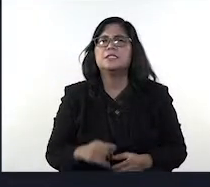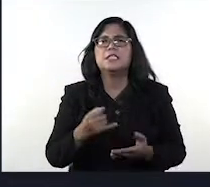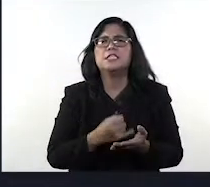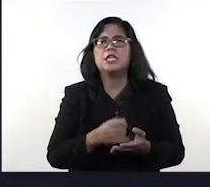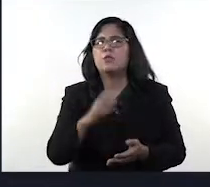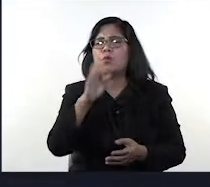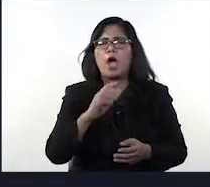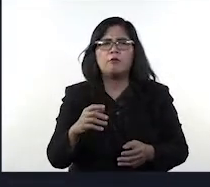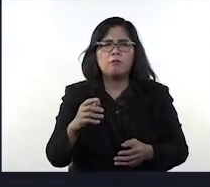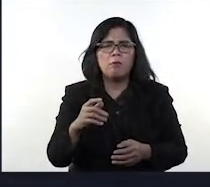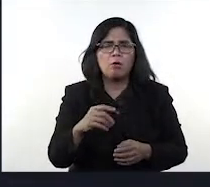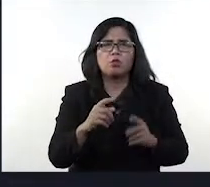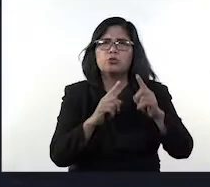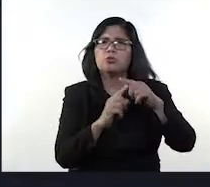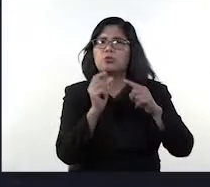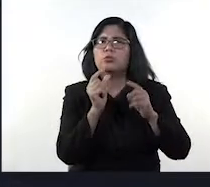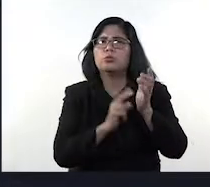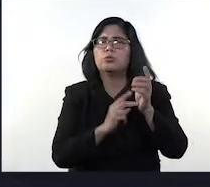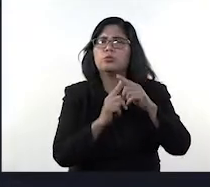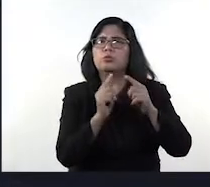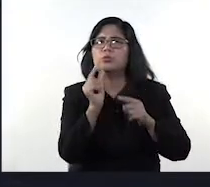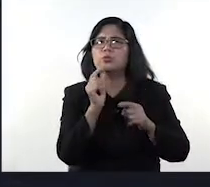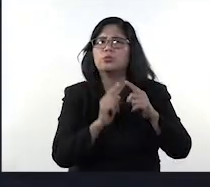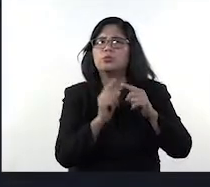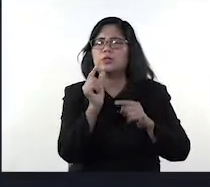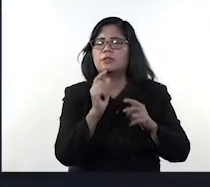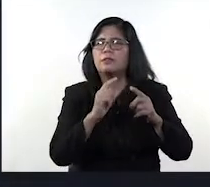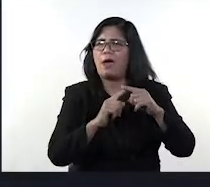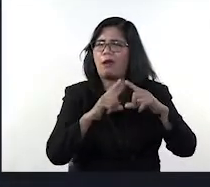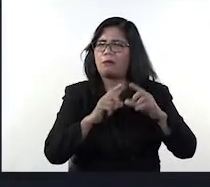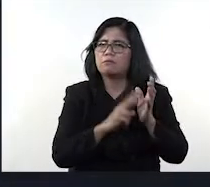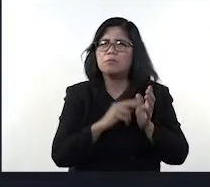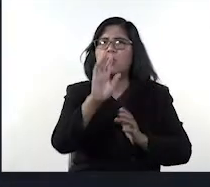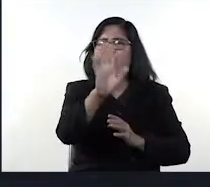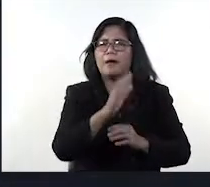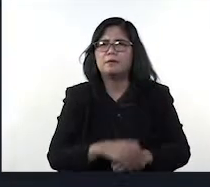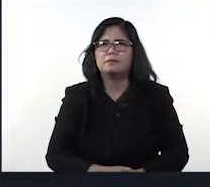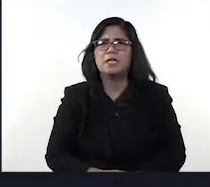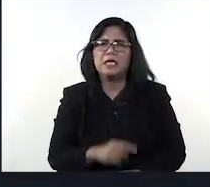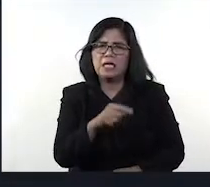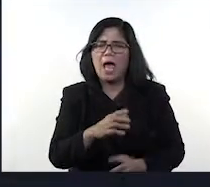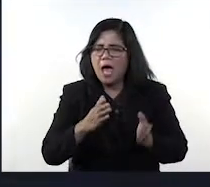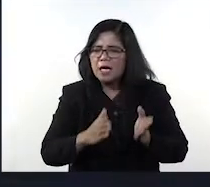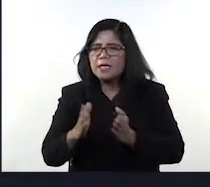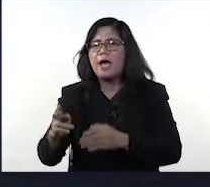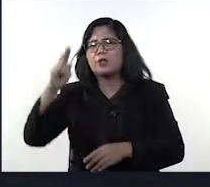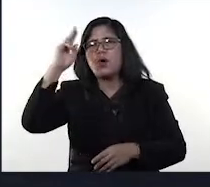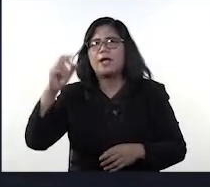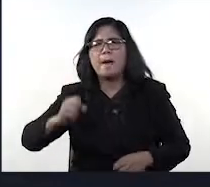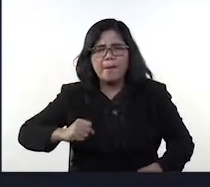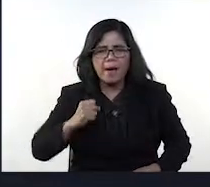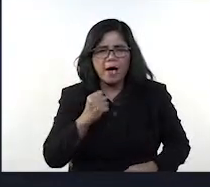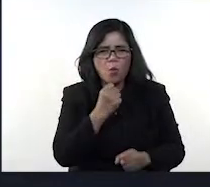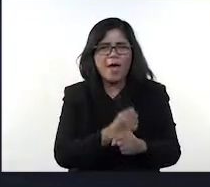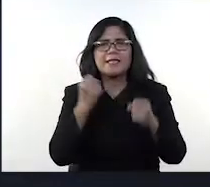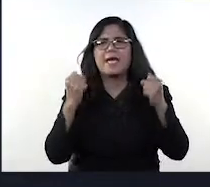Hai tapi Injil sesuai pemapar ini luka ndak Tuhan Hai tetapi akan memampukan kita